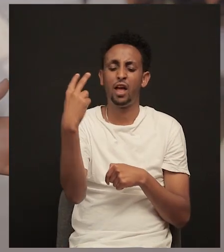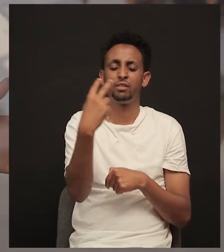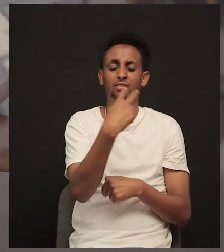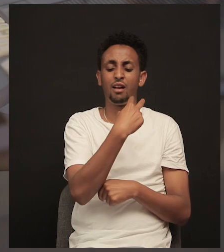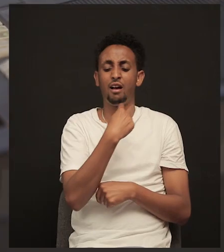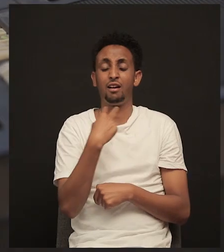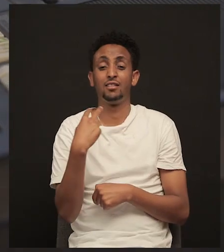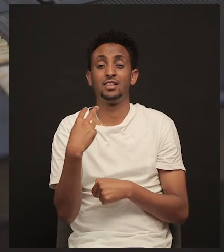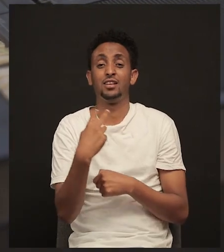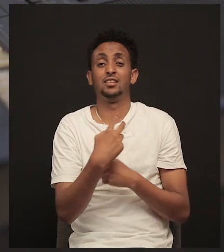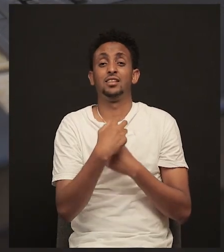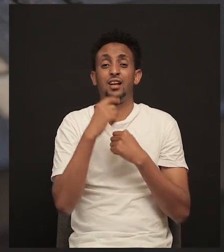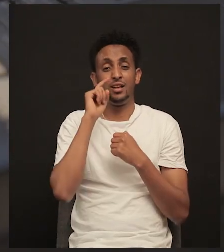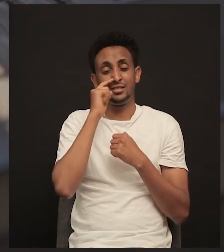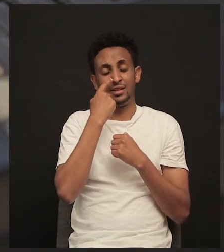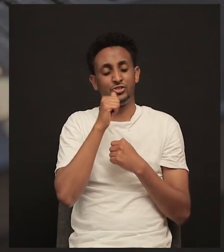ዛሬ ሚያኛ